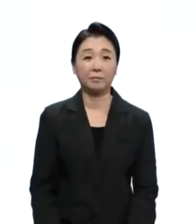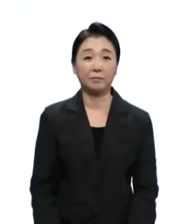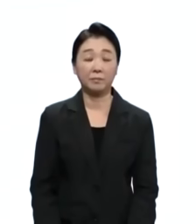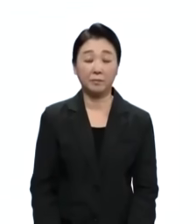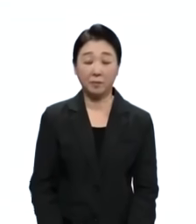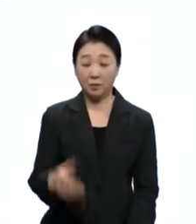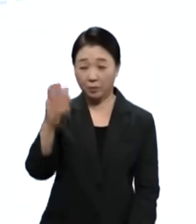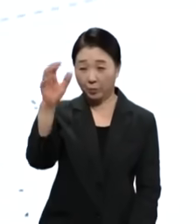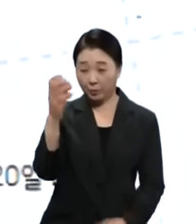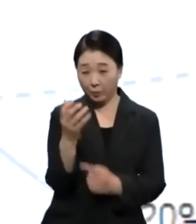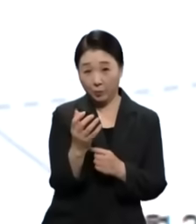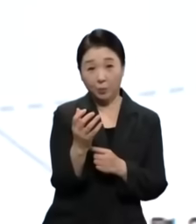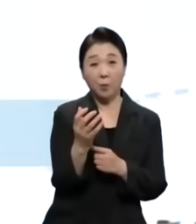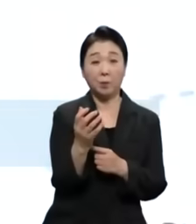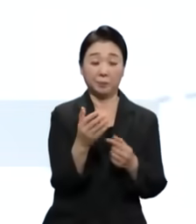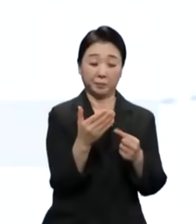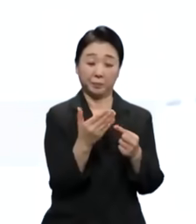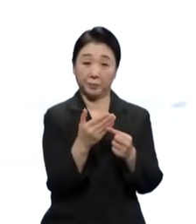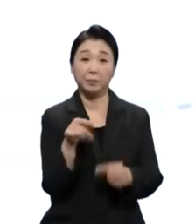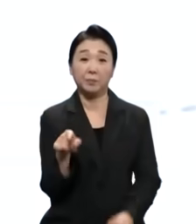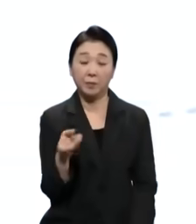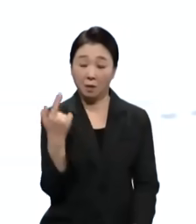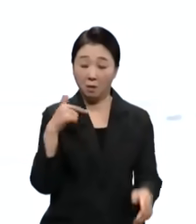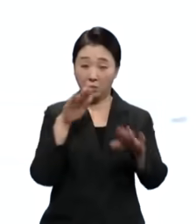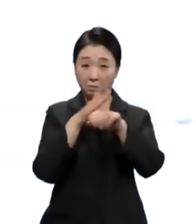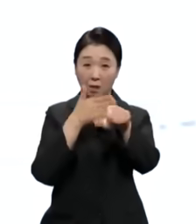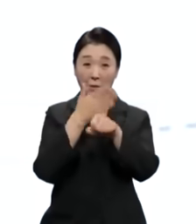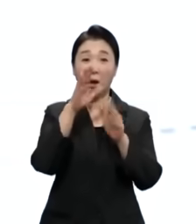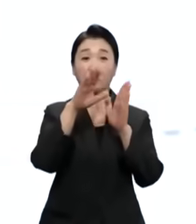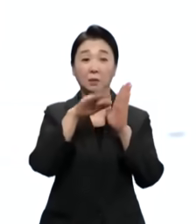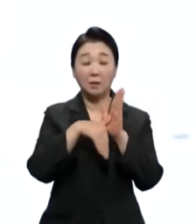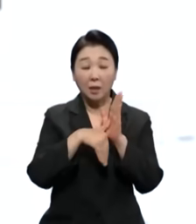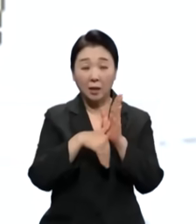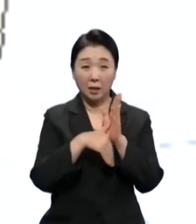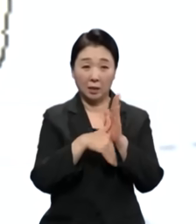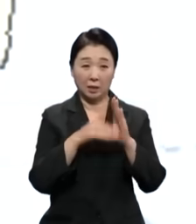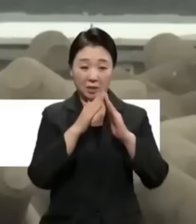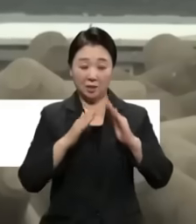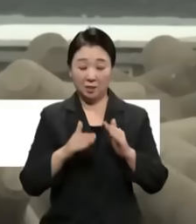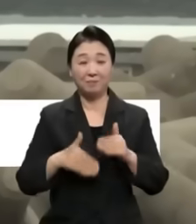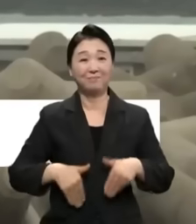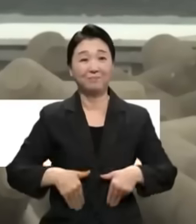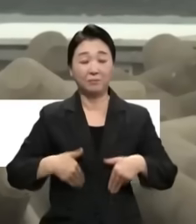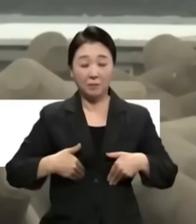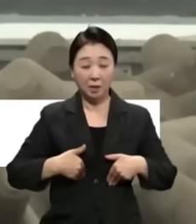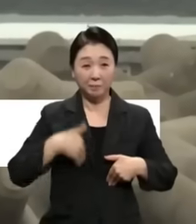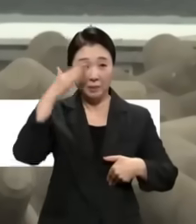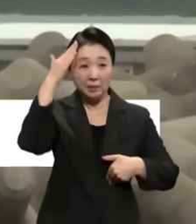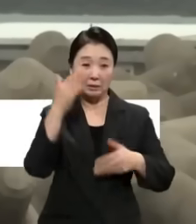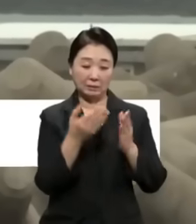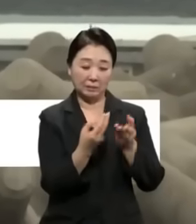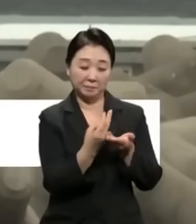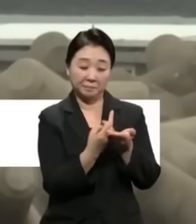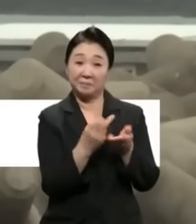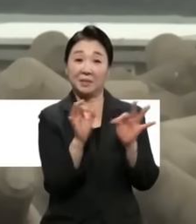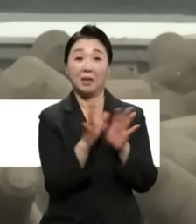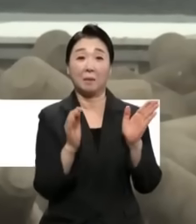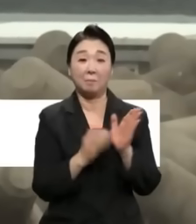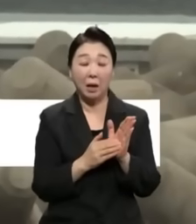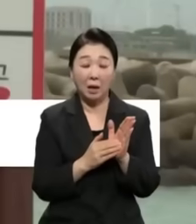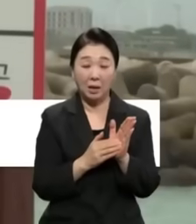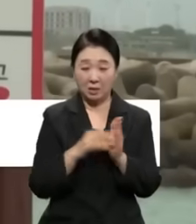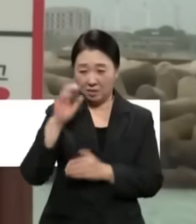태풍 종다리가 어젯밤 9시쯤 전남 흑산도 부근 해상에서 소멸했습니다. 태풍의 세력을 유지한 기간은 단